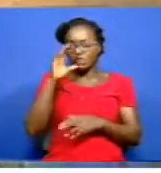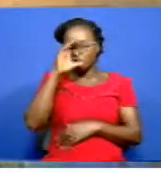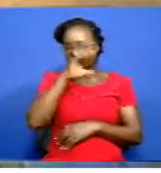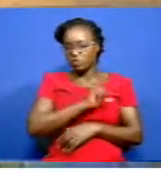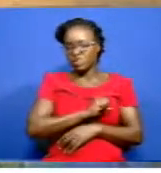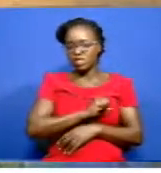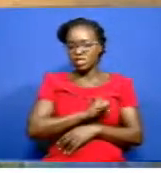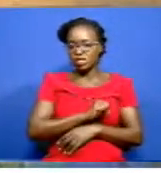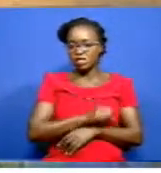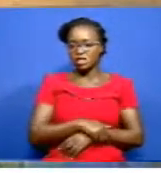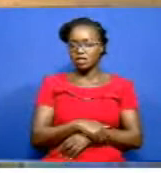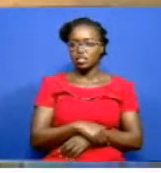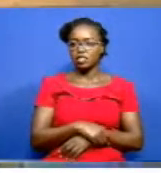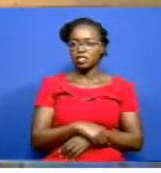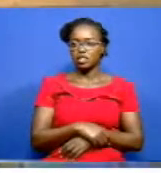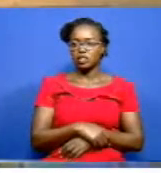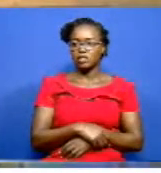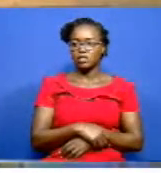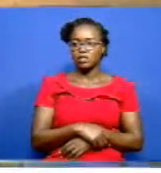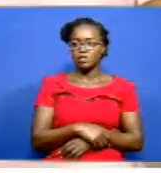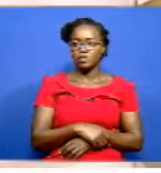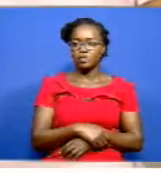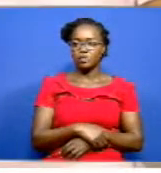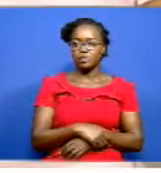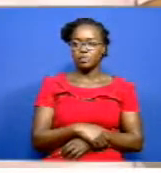kwa jamii.